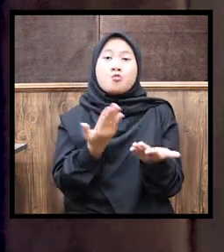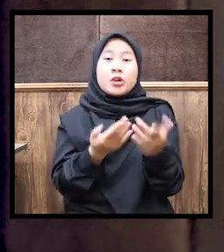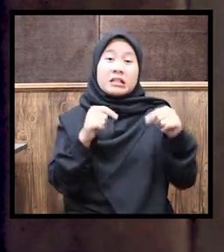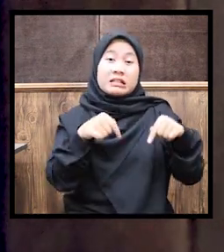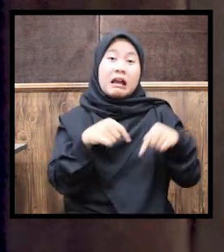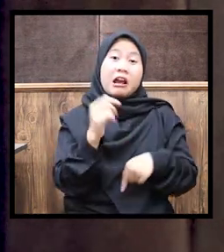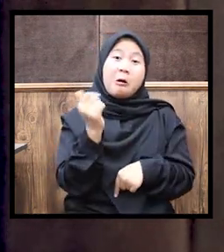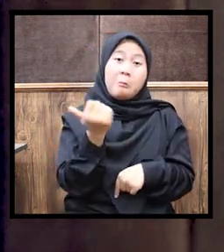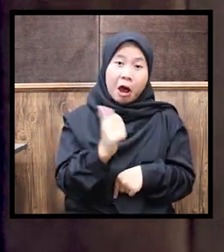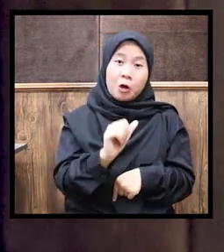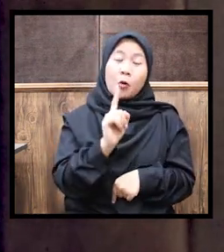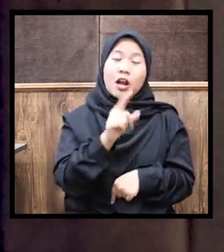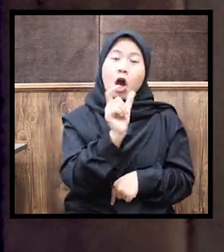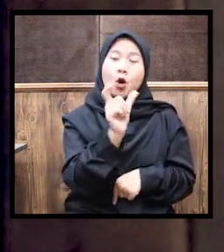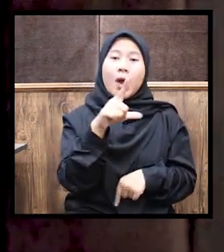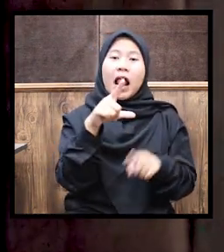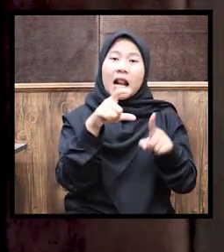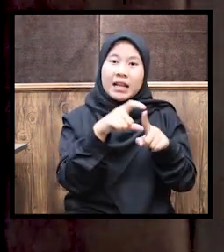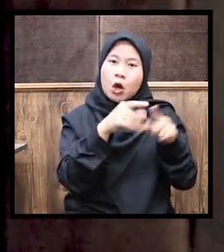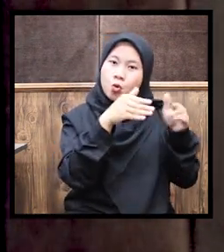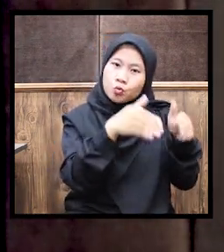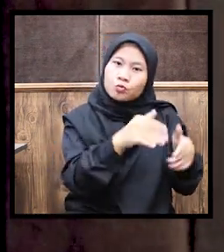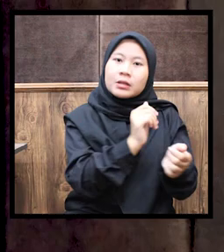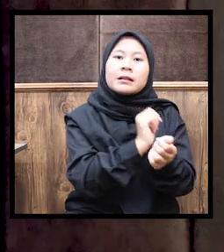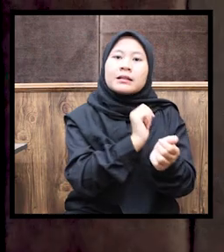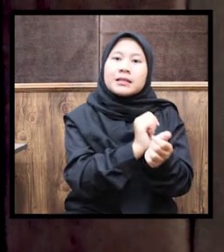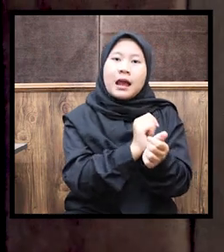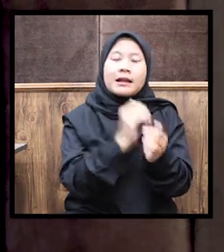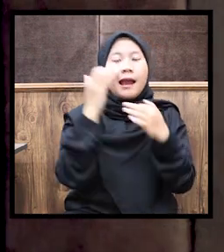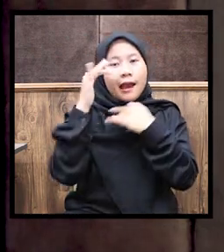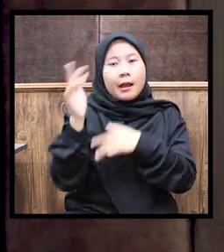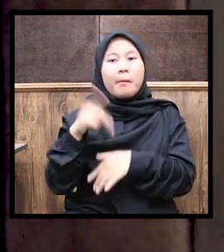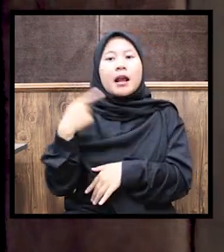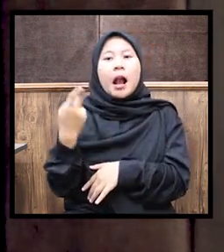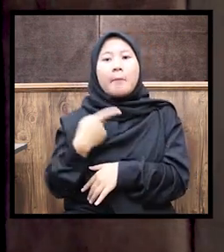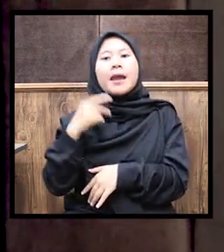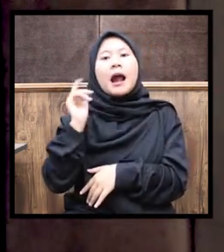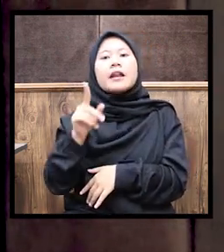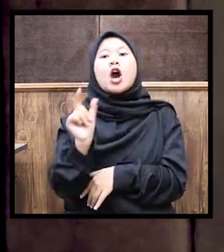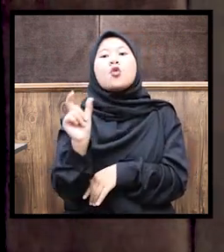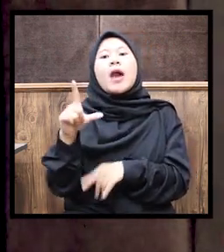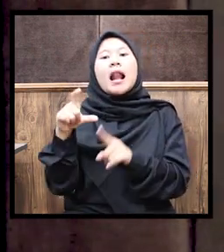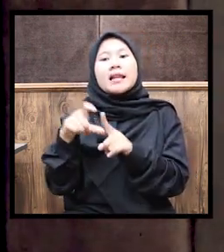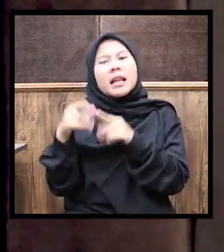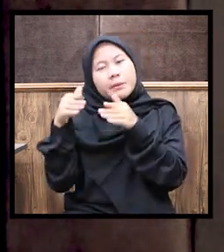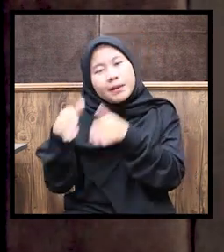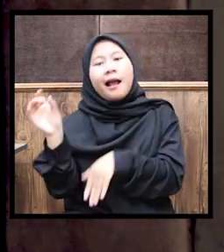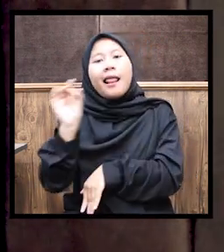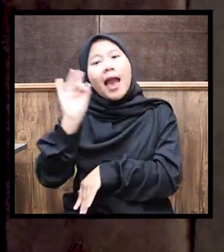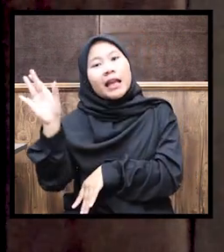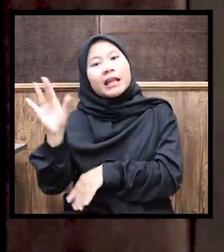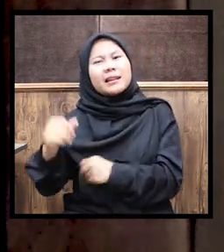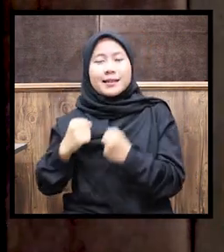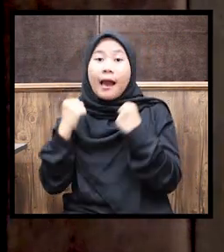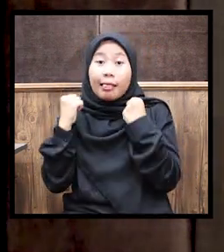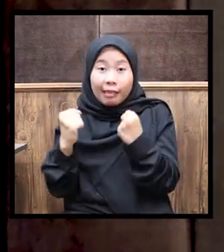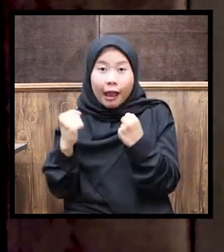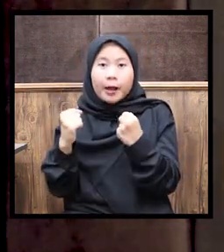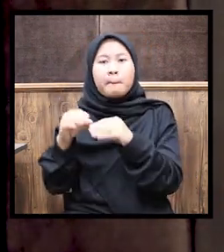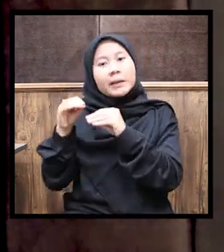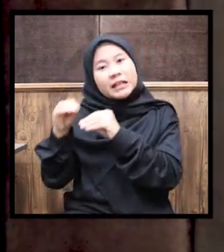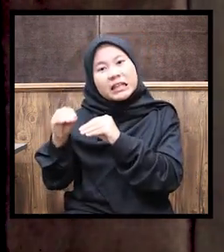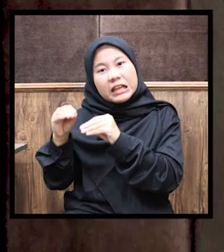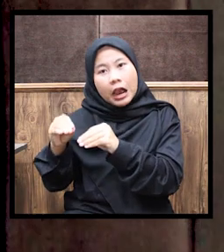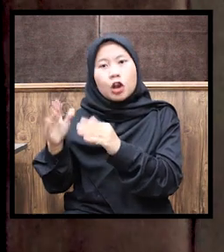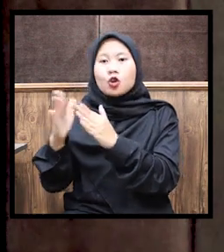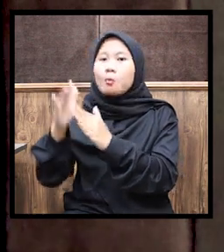ke depannya akan ada uld-uld yang lain di di bidang-bidang lain kesehatan Rumah Sakit misalnya ataupun dunia pendidikan itu juga